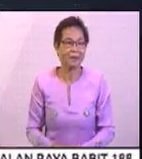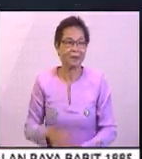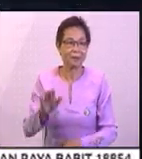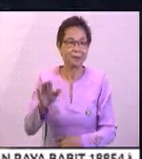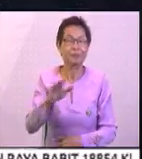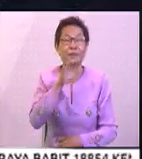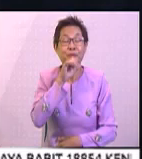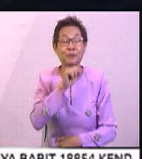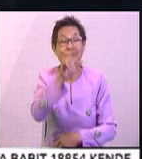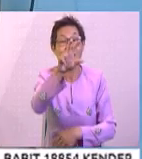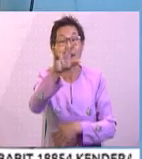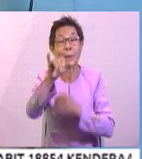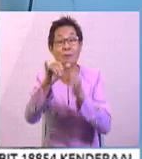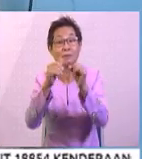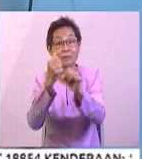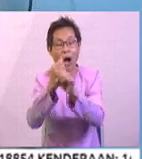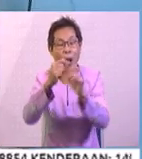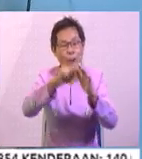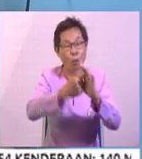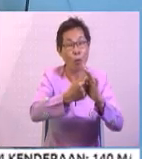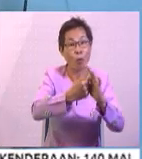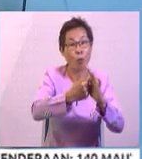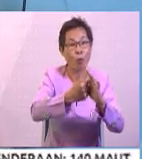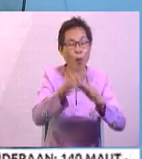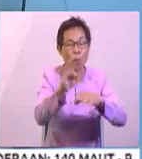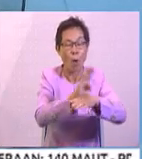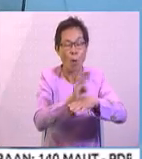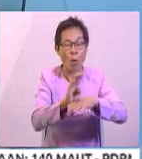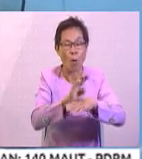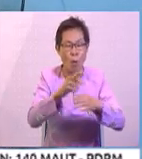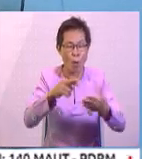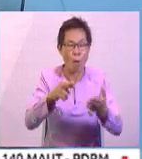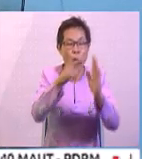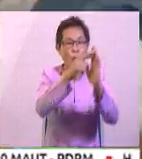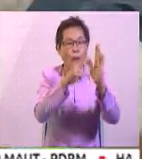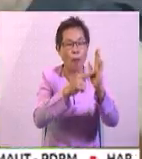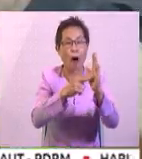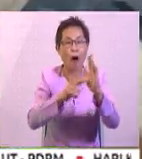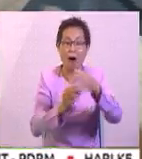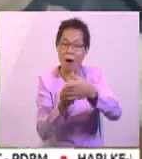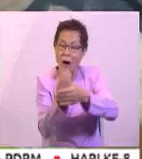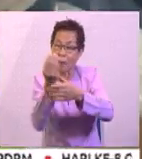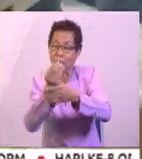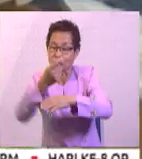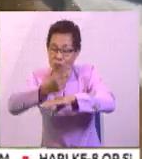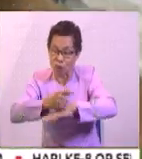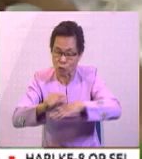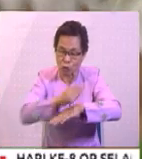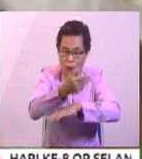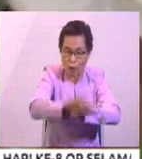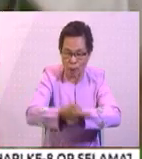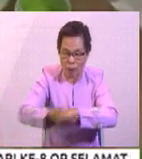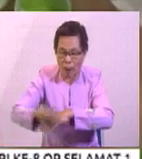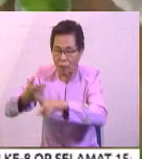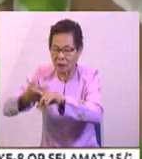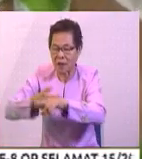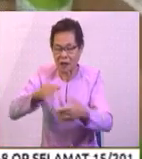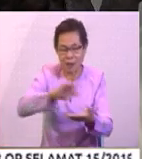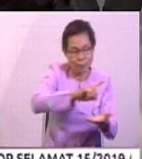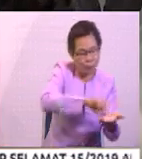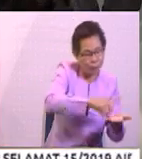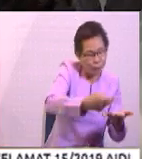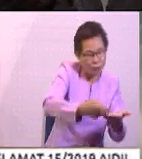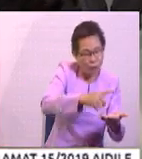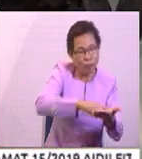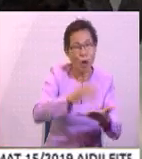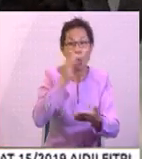Hazizan, 36 tahun, memulakan langkah dengan membuat resepi herba tradisional menggunakan bahan-bahan dari dapur